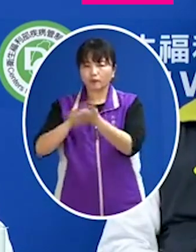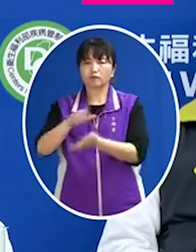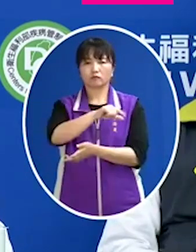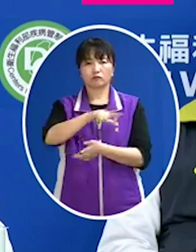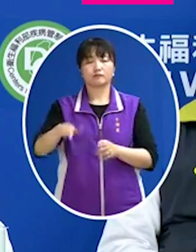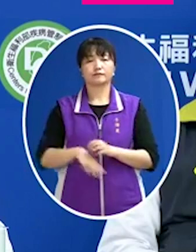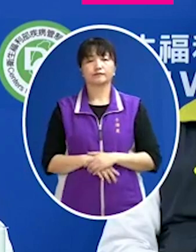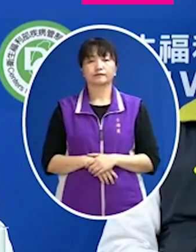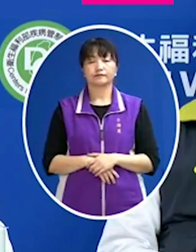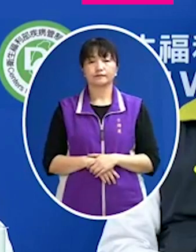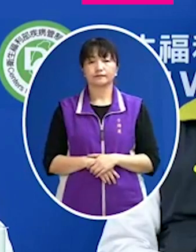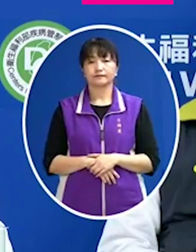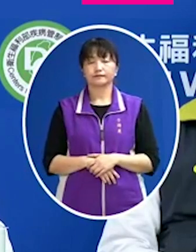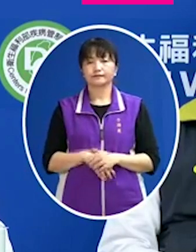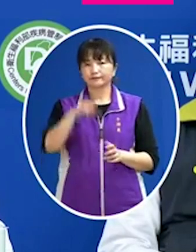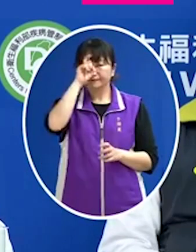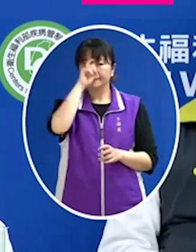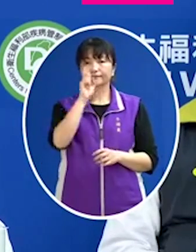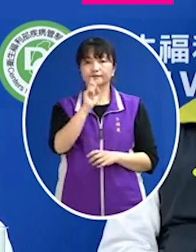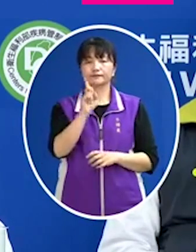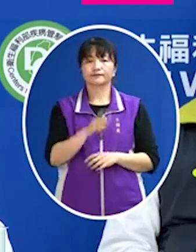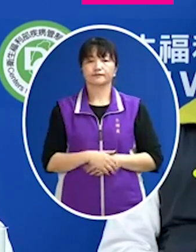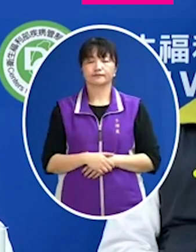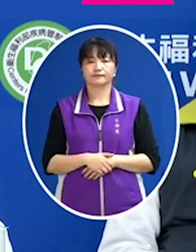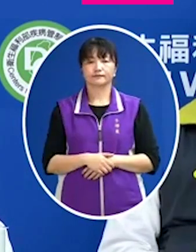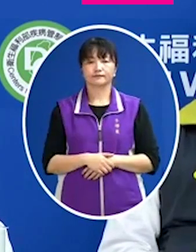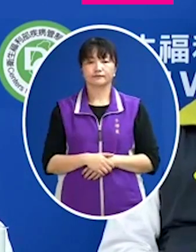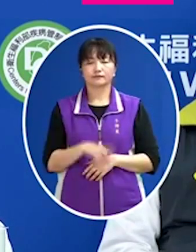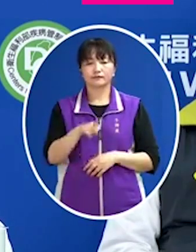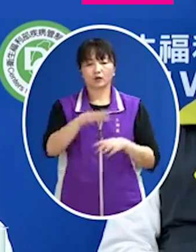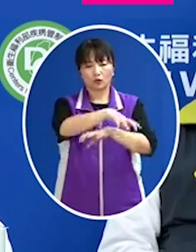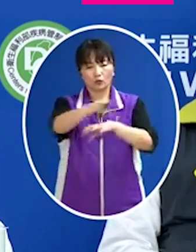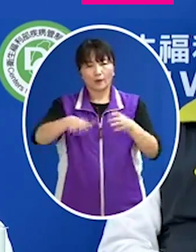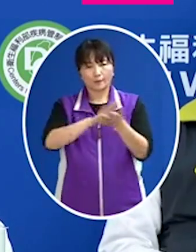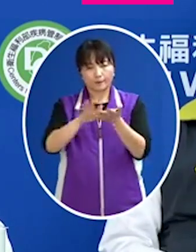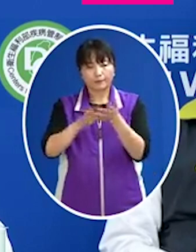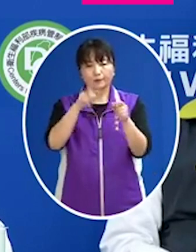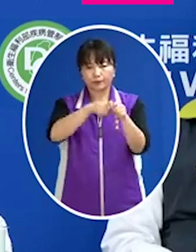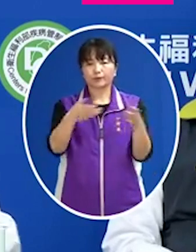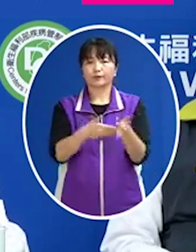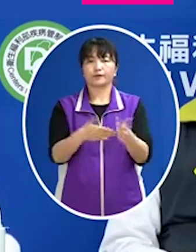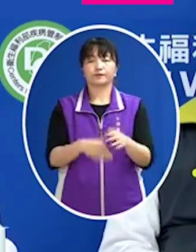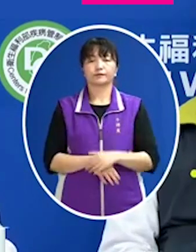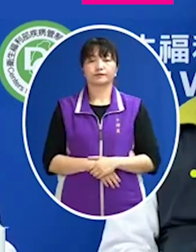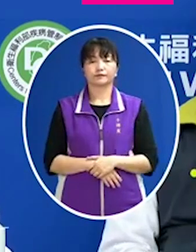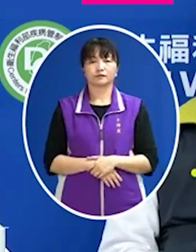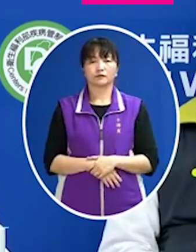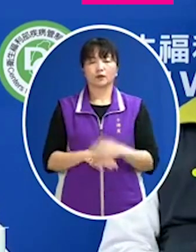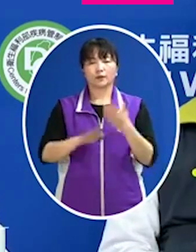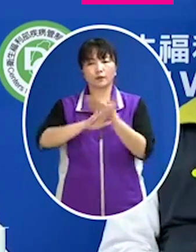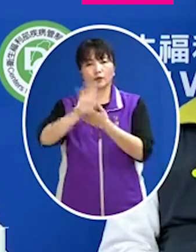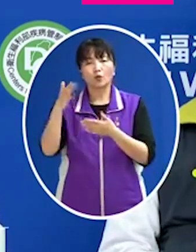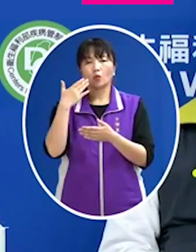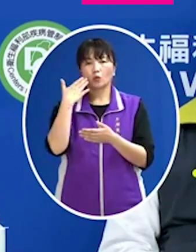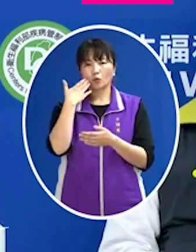啊、所以在用在希望是能够用在、啊、这样的一个环境的清洁的上面。好、啊，那至于其他